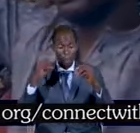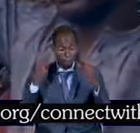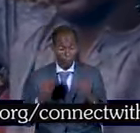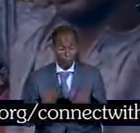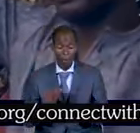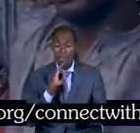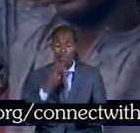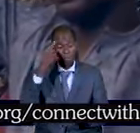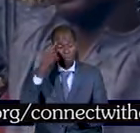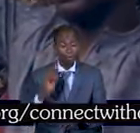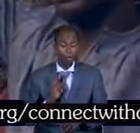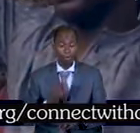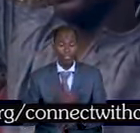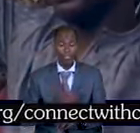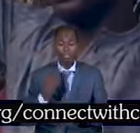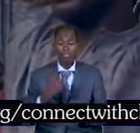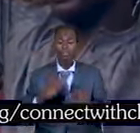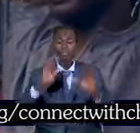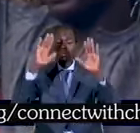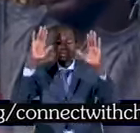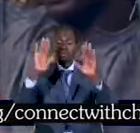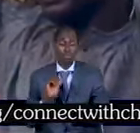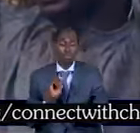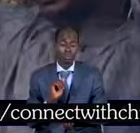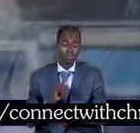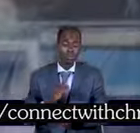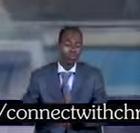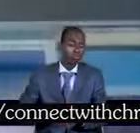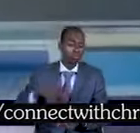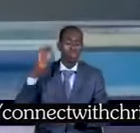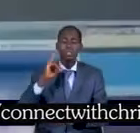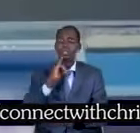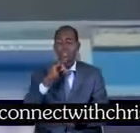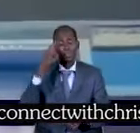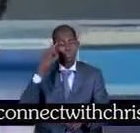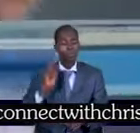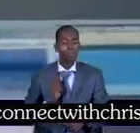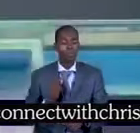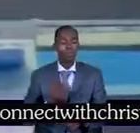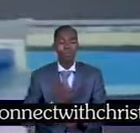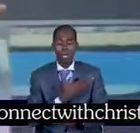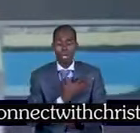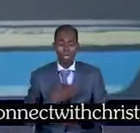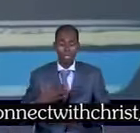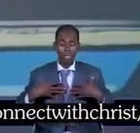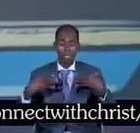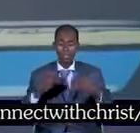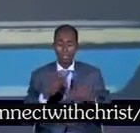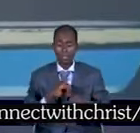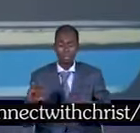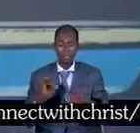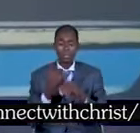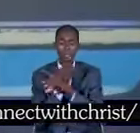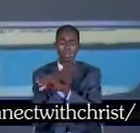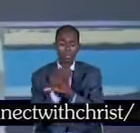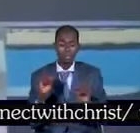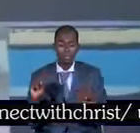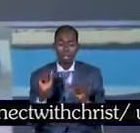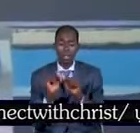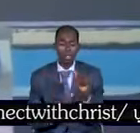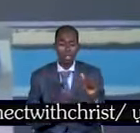ama ndị a dịrị anyị. Anyị na-arịọ gị maka ọgwụgwọ nsọ, nnapụta, na ha